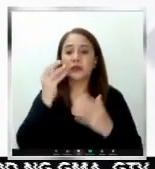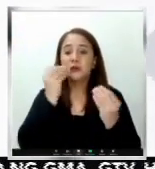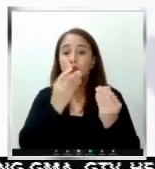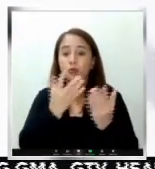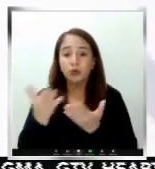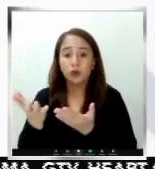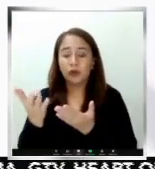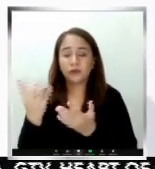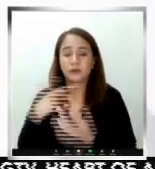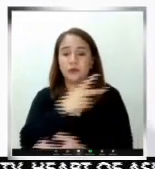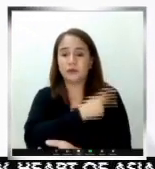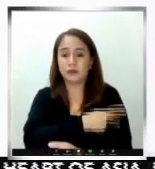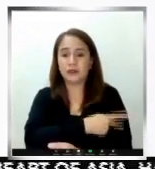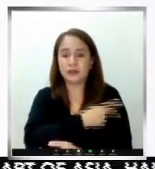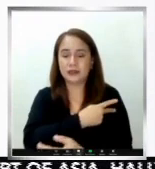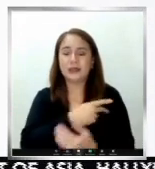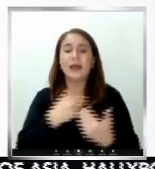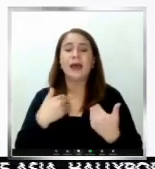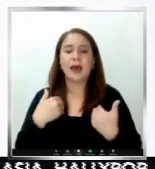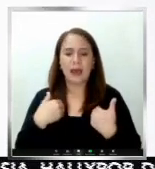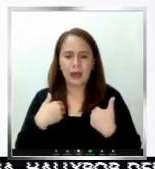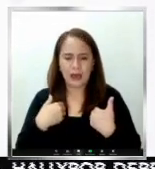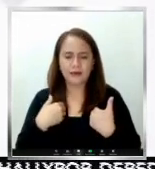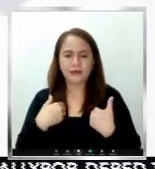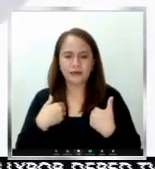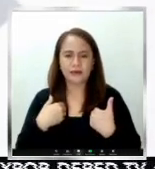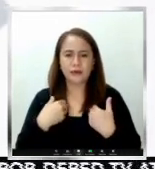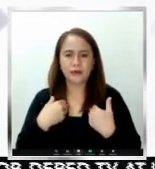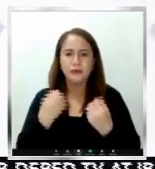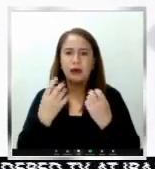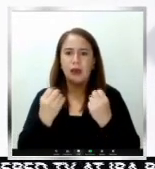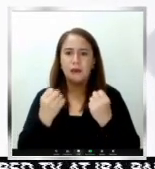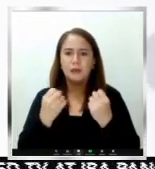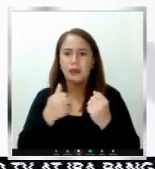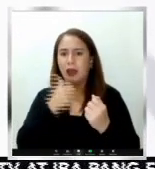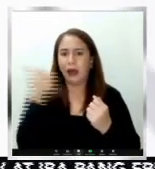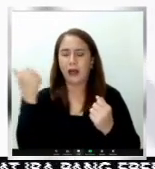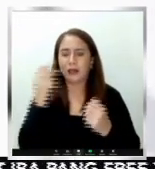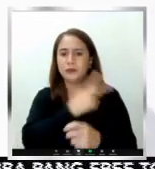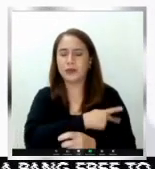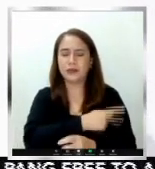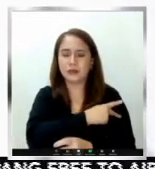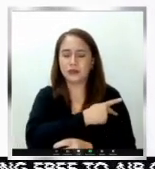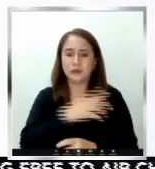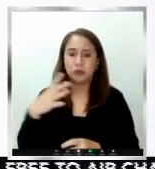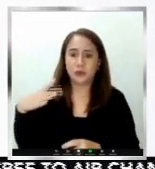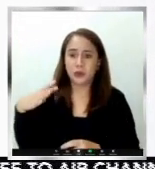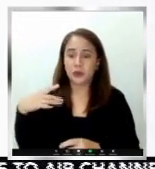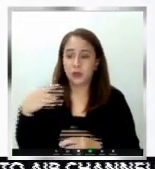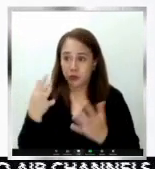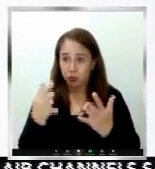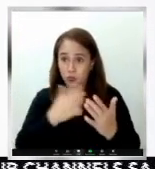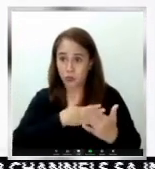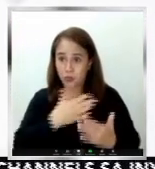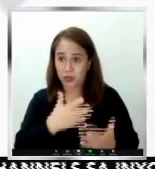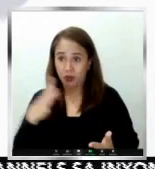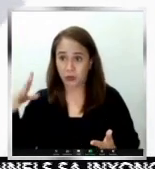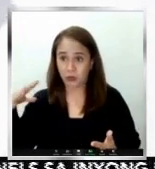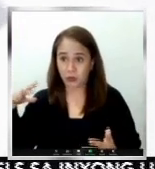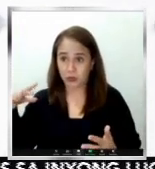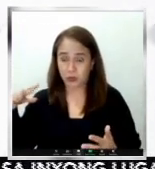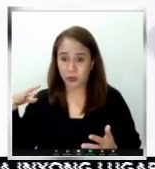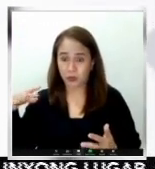na meron nga pong mga ganito karaming iba pang pasyenteng naghihintay at kung sila ay willing na makihalubilo